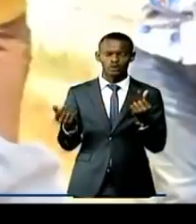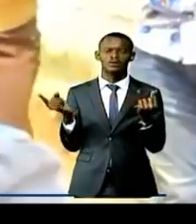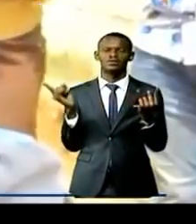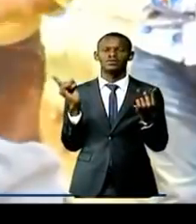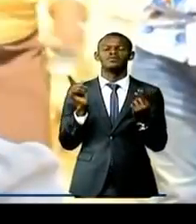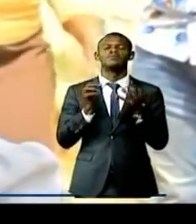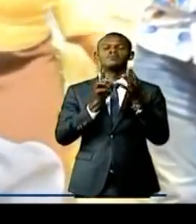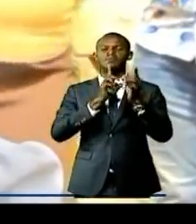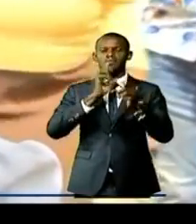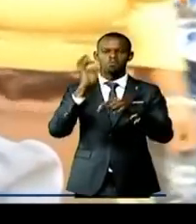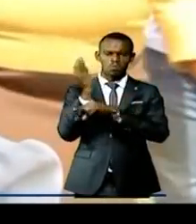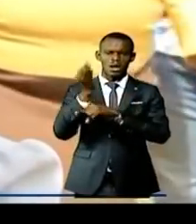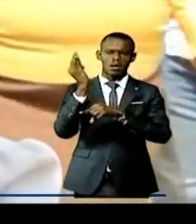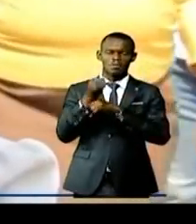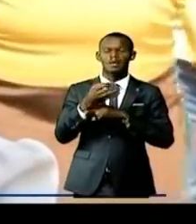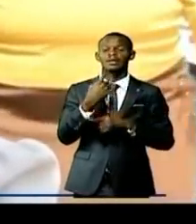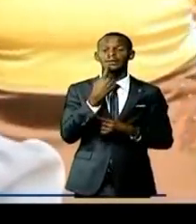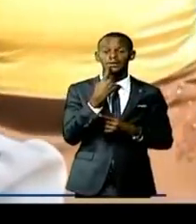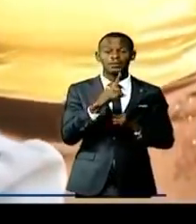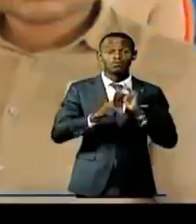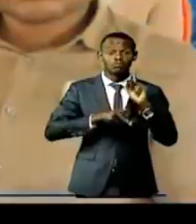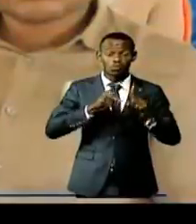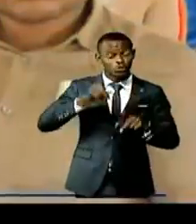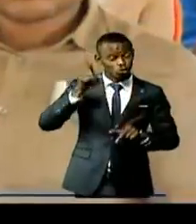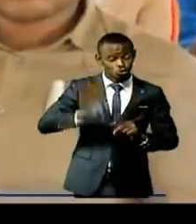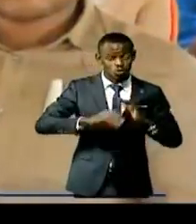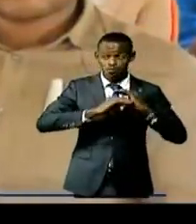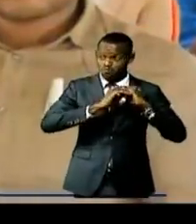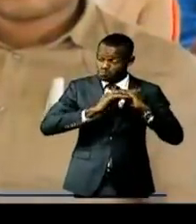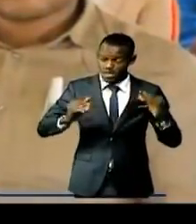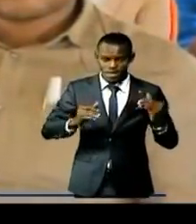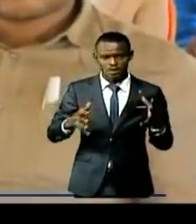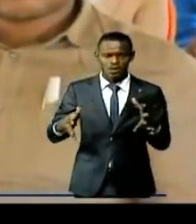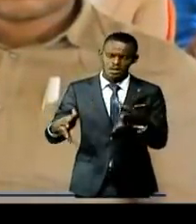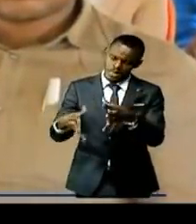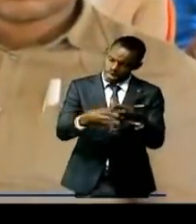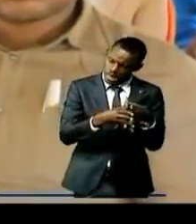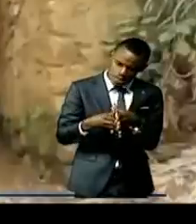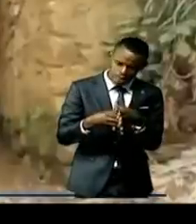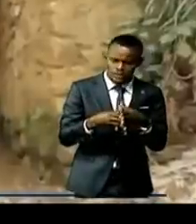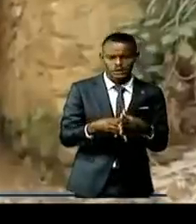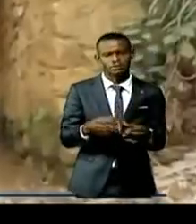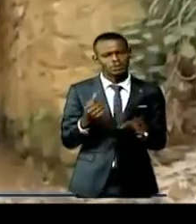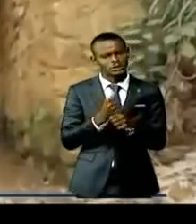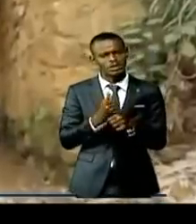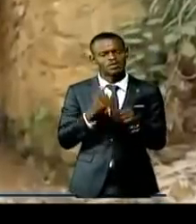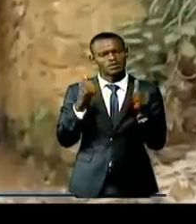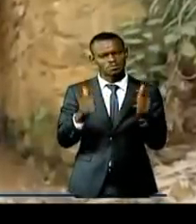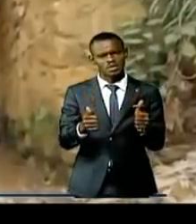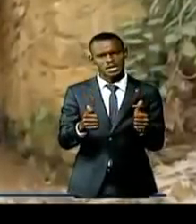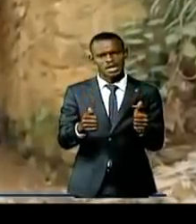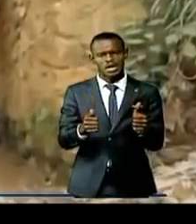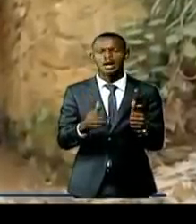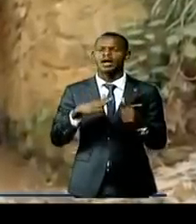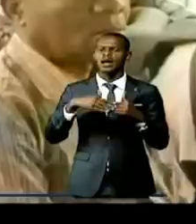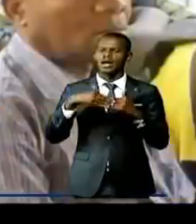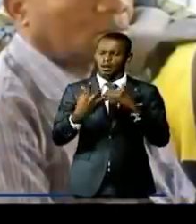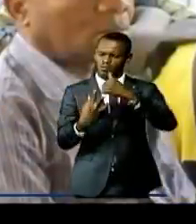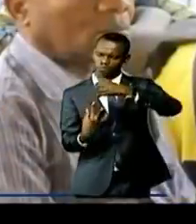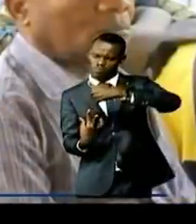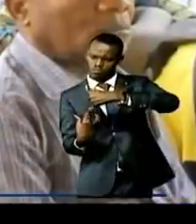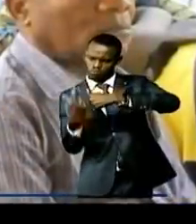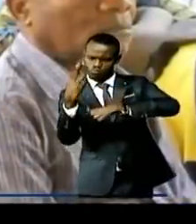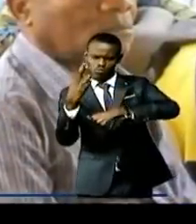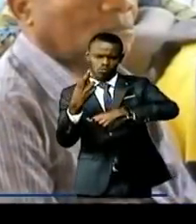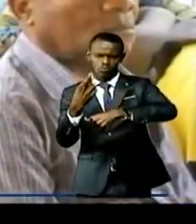paix et de la cohabitation pacifique, avant d'appeler les bénéficiaires de cet ouvrage d'une capacité de 30 tonnes à